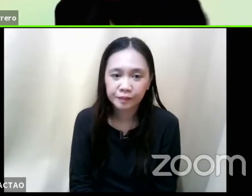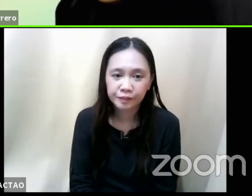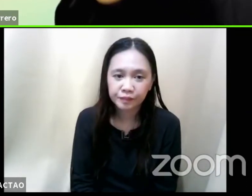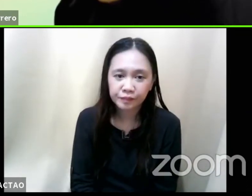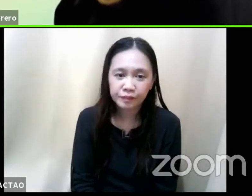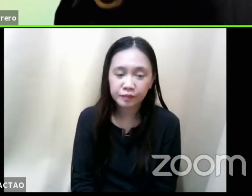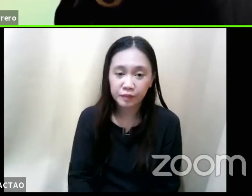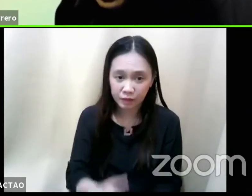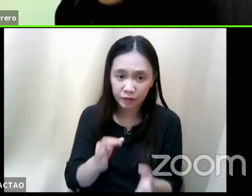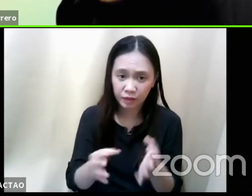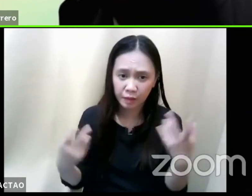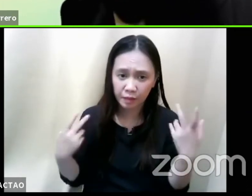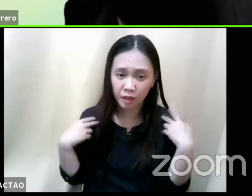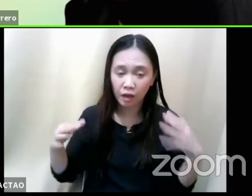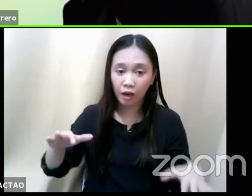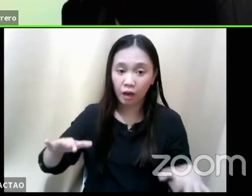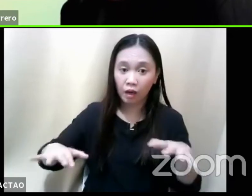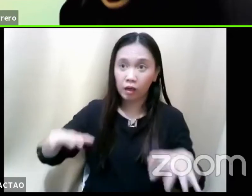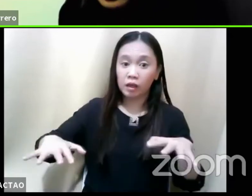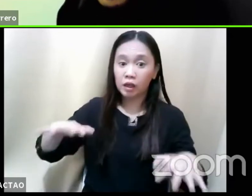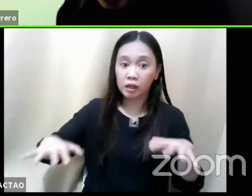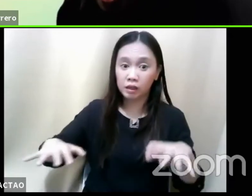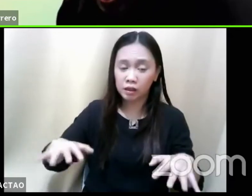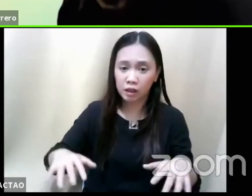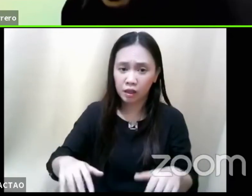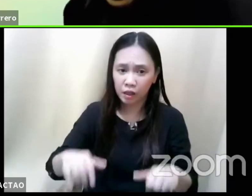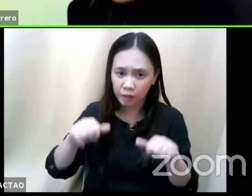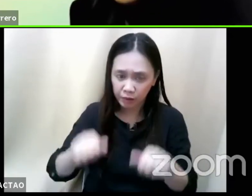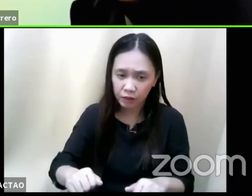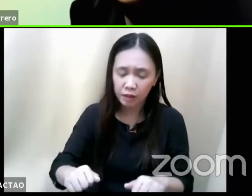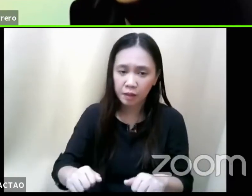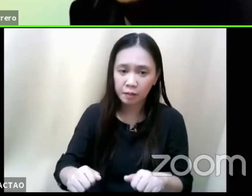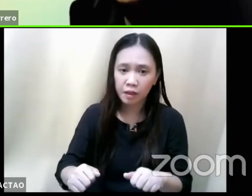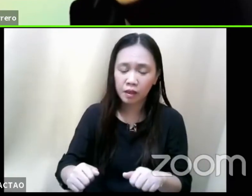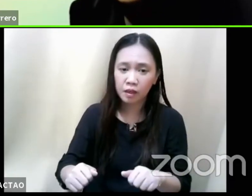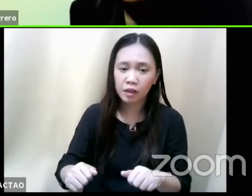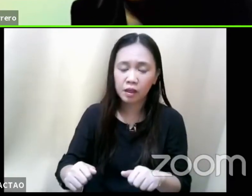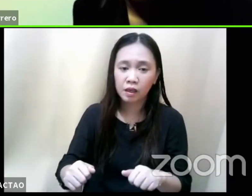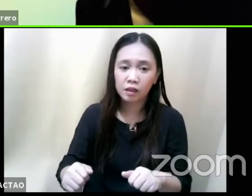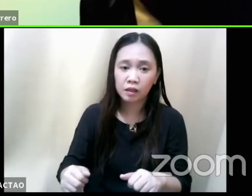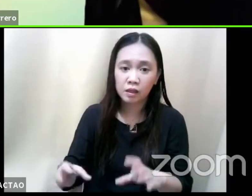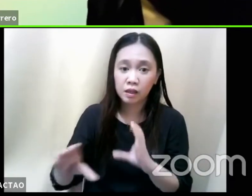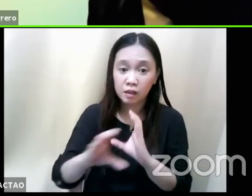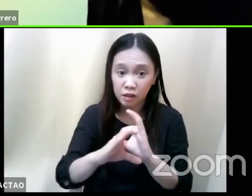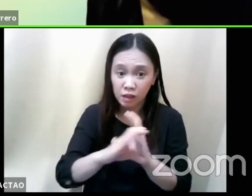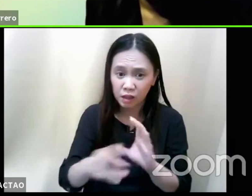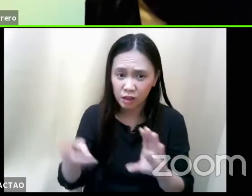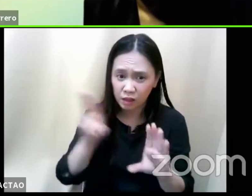If there is an earthquake, is it possible to ride in a car for a lame person or a senior